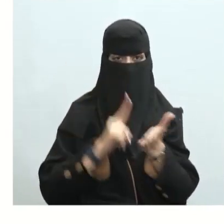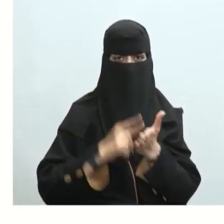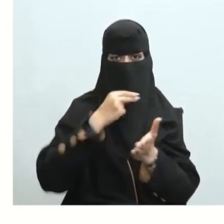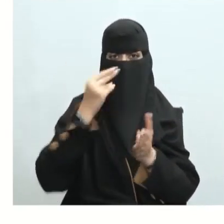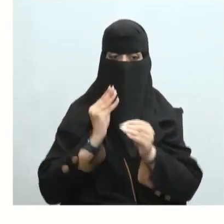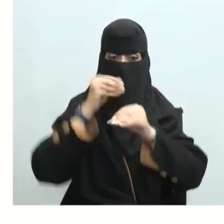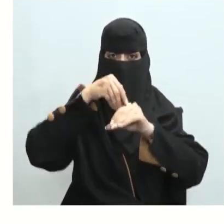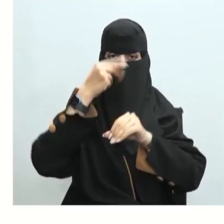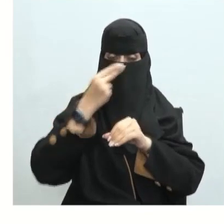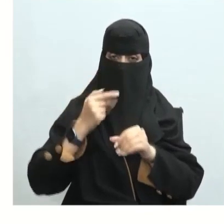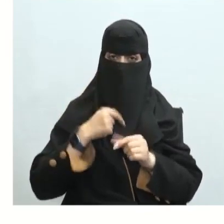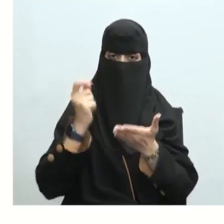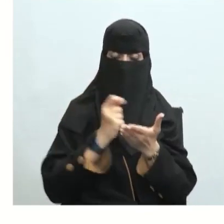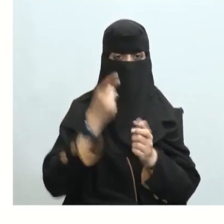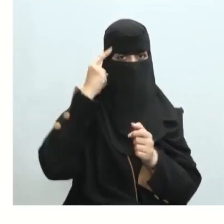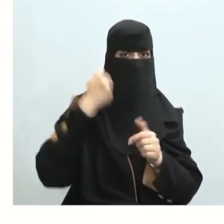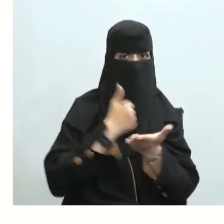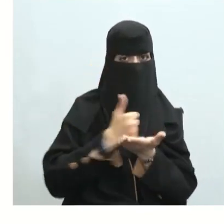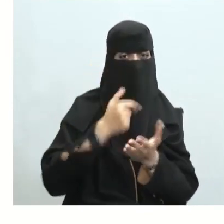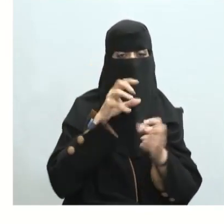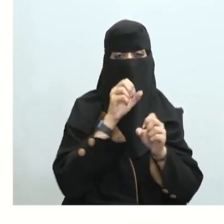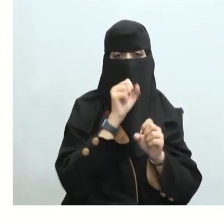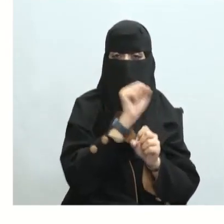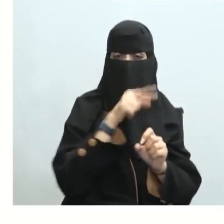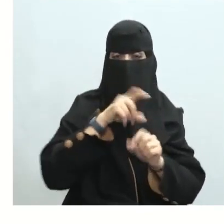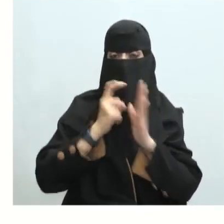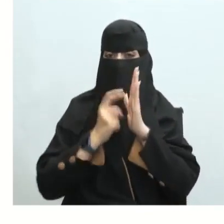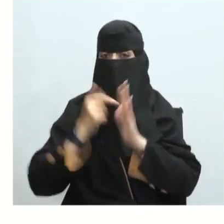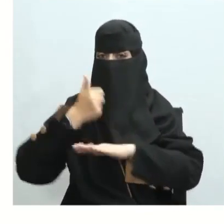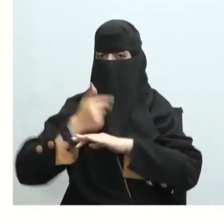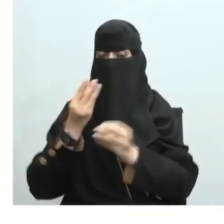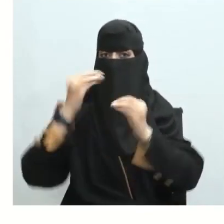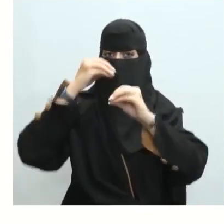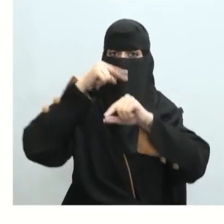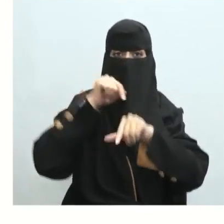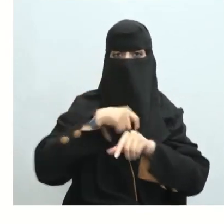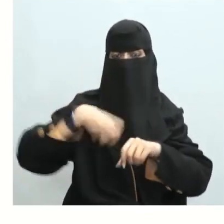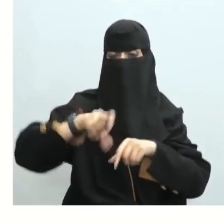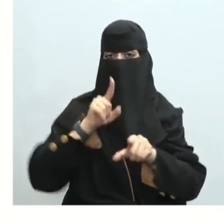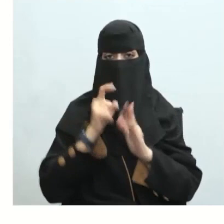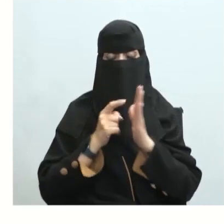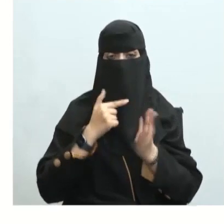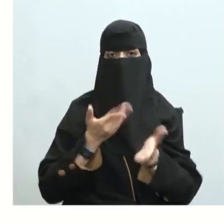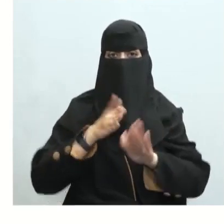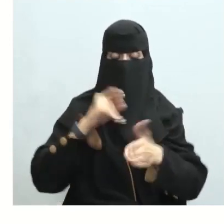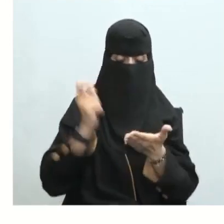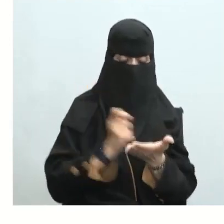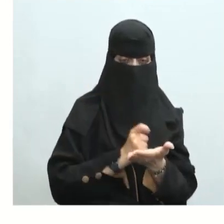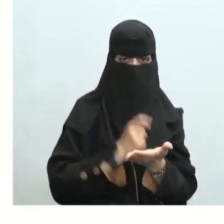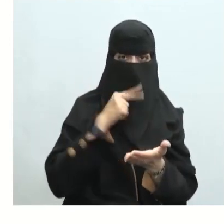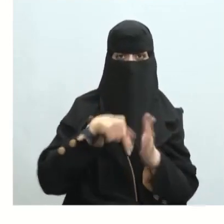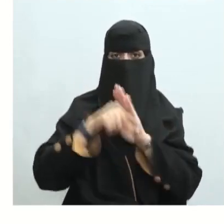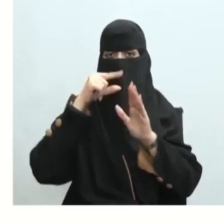الكتابه الوظيفيه واعرافها واسلوبها وخصائصها وعناصرها الرئيسه ومحتويات كل عنصر ايضا تكتب